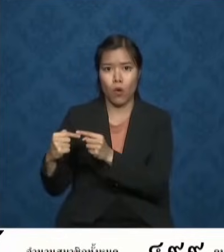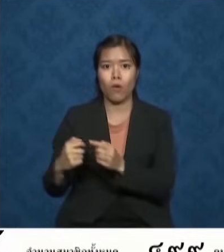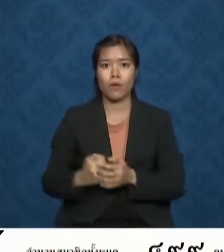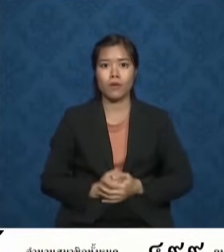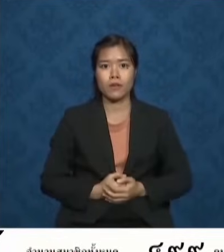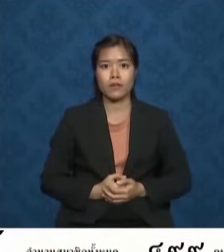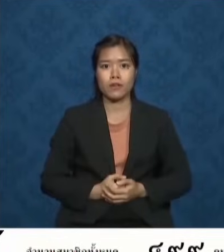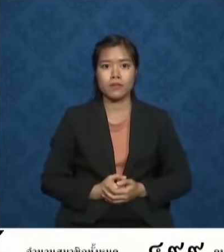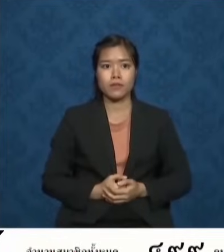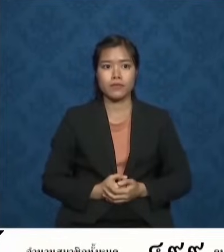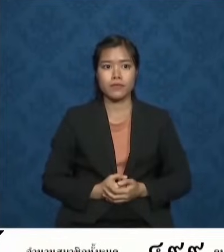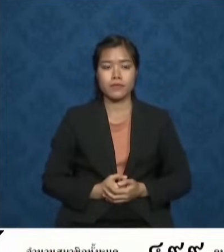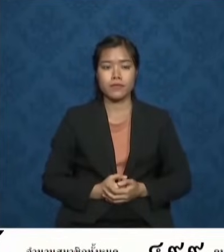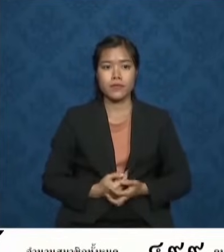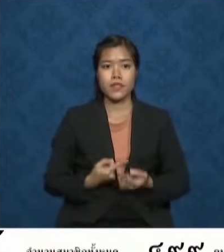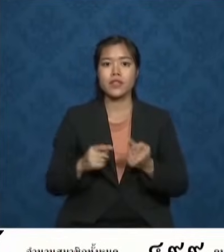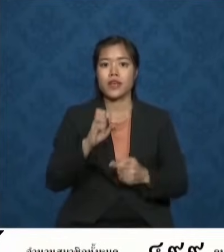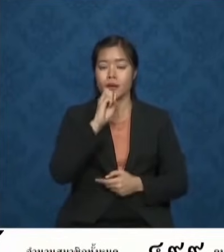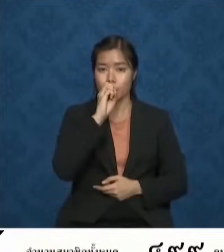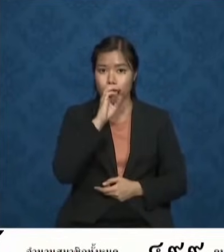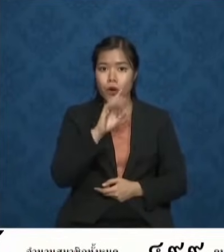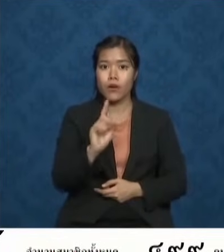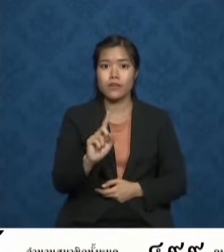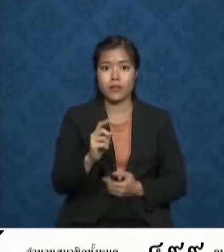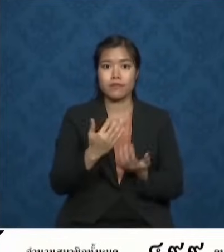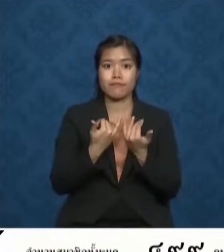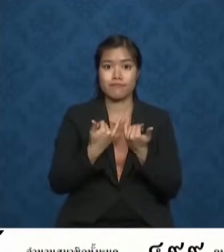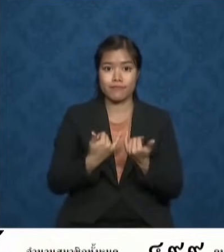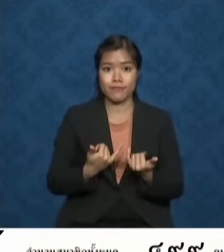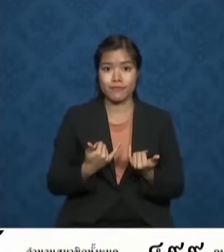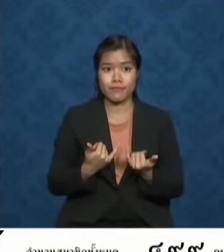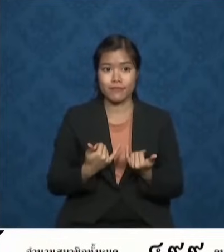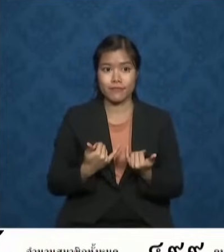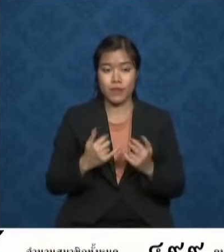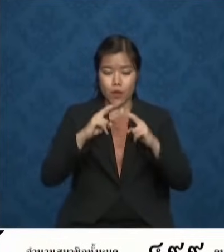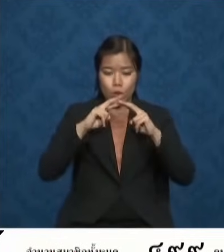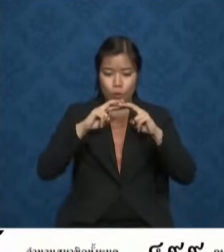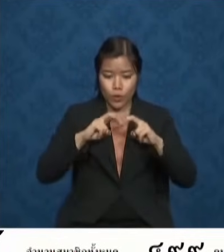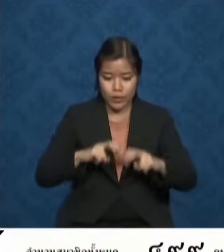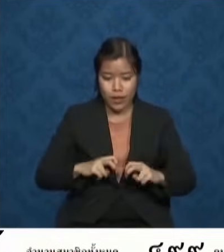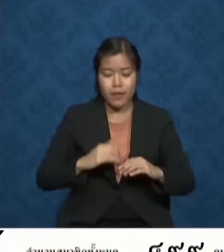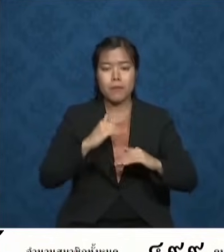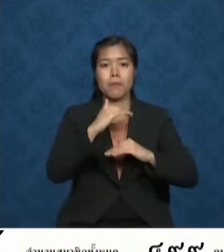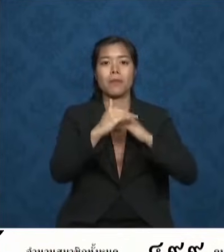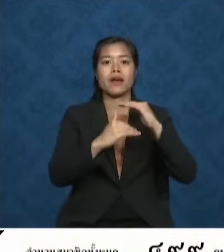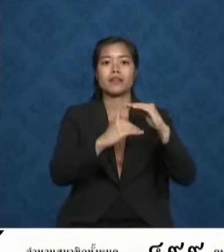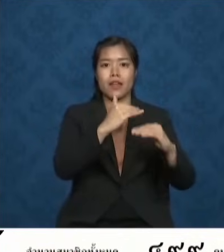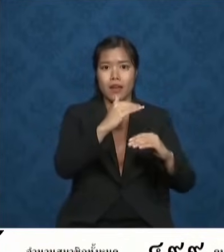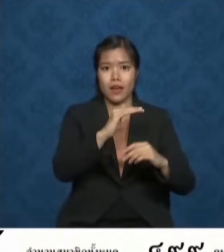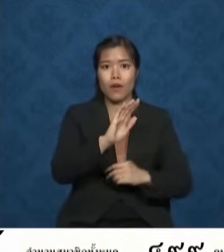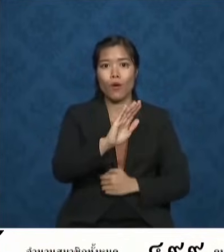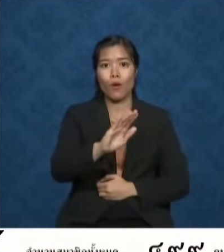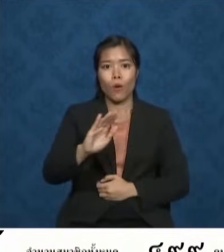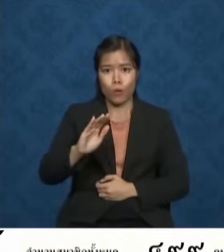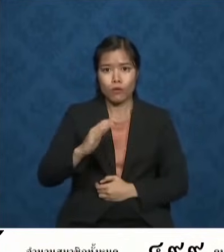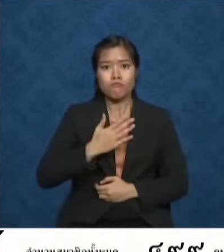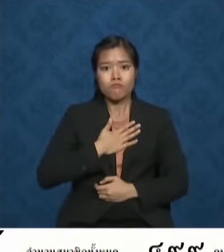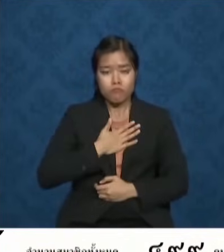ต่ก็เรียนตรงๆครับว่าวันนี้เนี่ยการวิจัยและพัฒนาของเรานี่ก็ไปได้